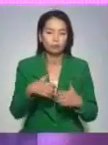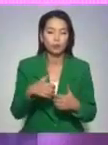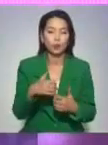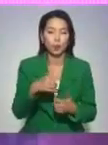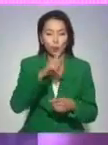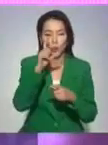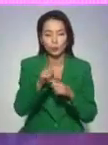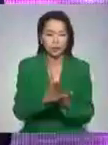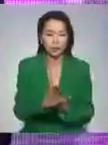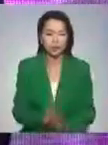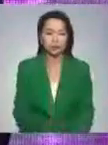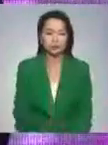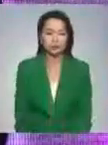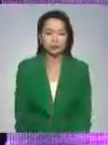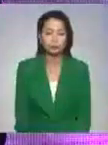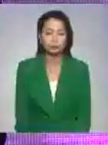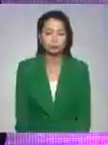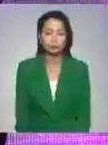политик.